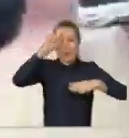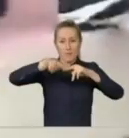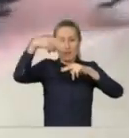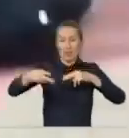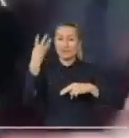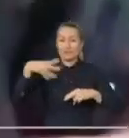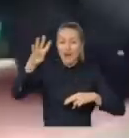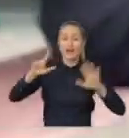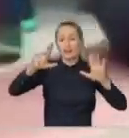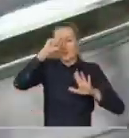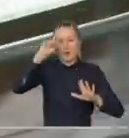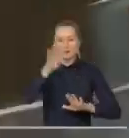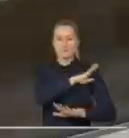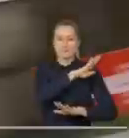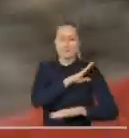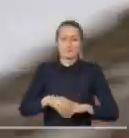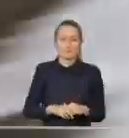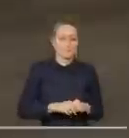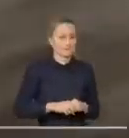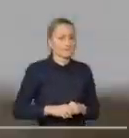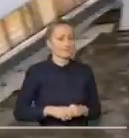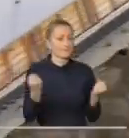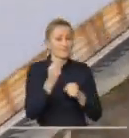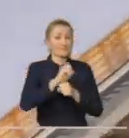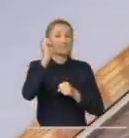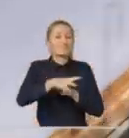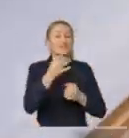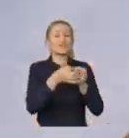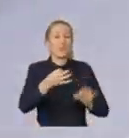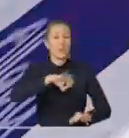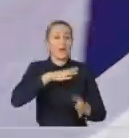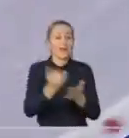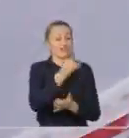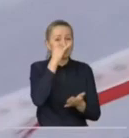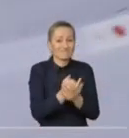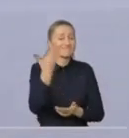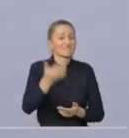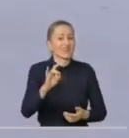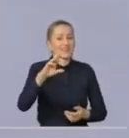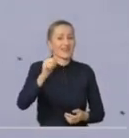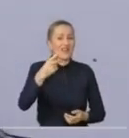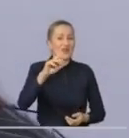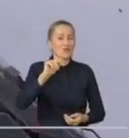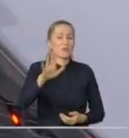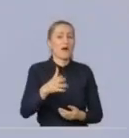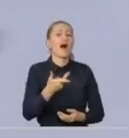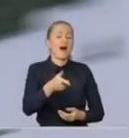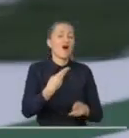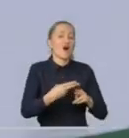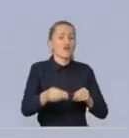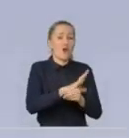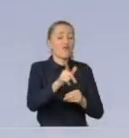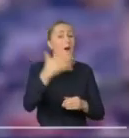piętra. 7 nie żyje. Wielki faworyt bez złotego medalu. Halvor Egner Granerud ma koronawirusa. W Mistrzostwach Świata już nie